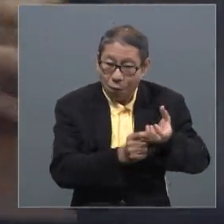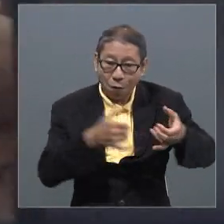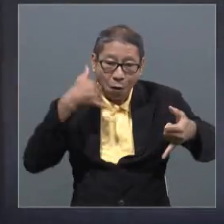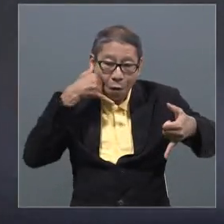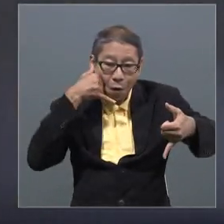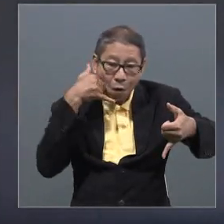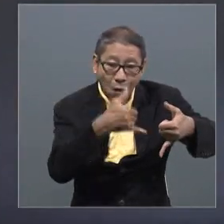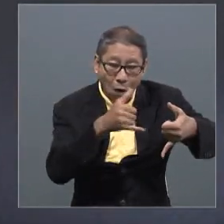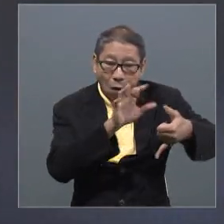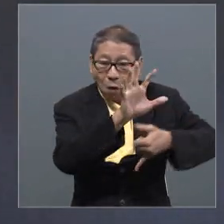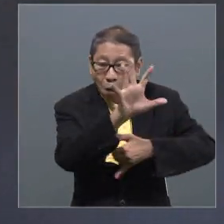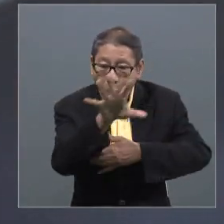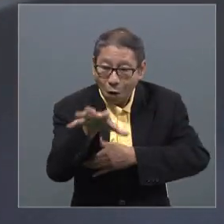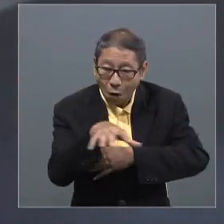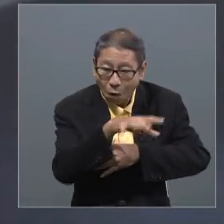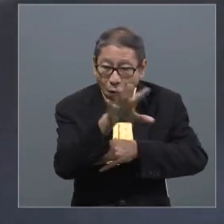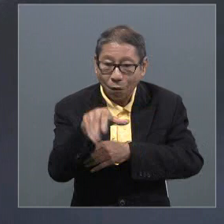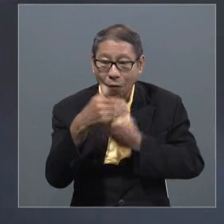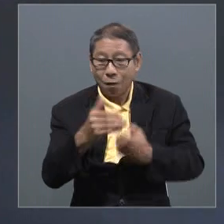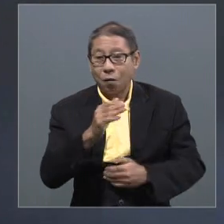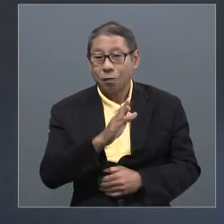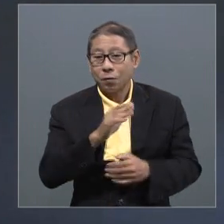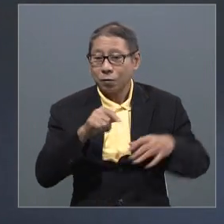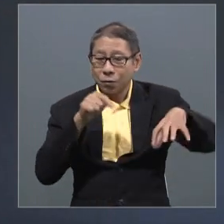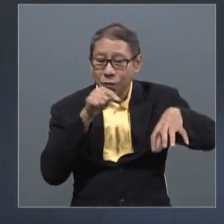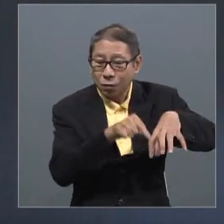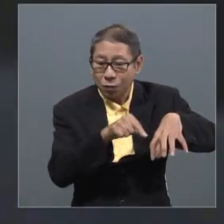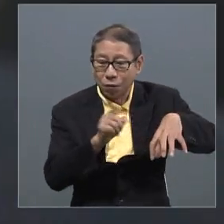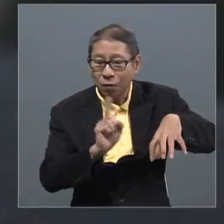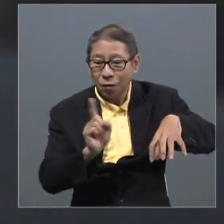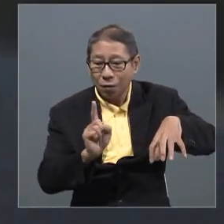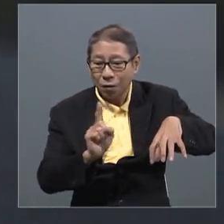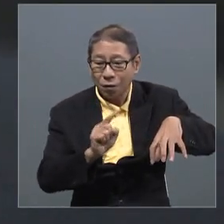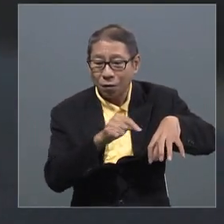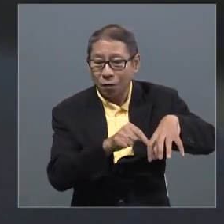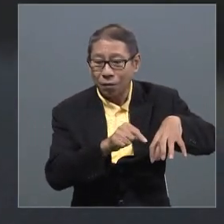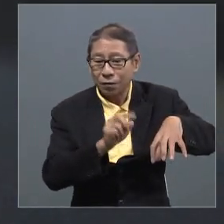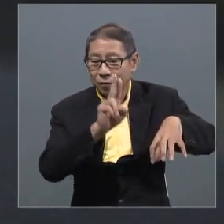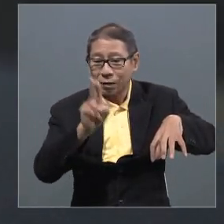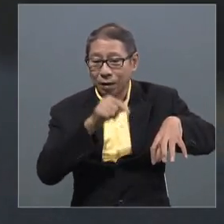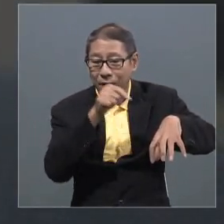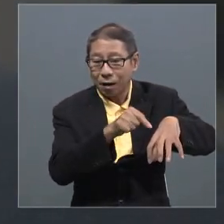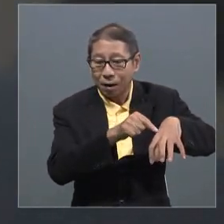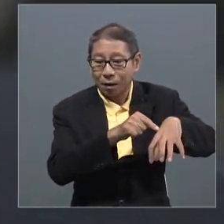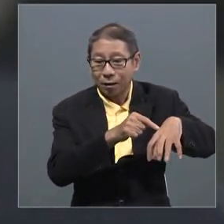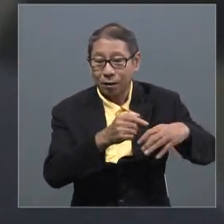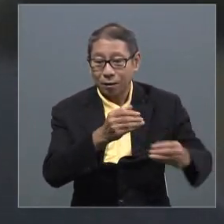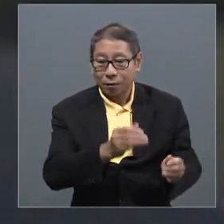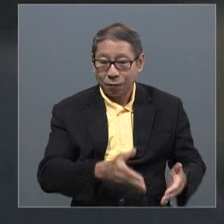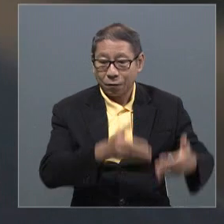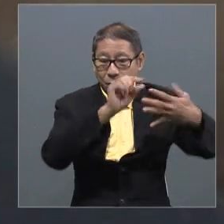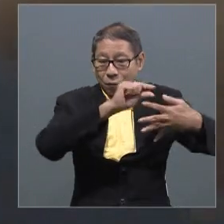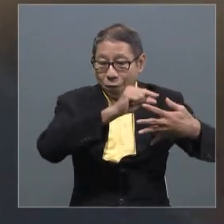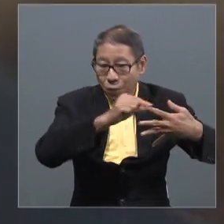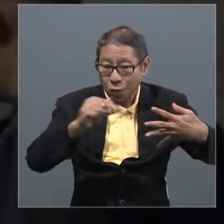เนี่ยตามจุดต่างๆโดยเลือกใช้จุดเหล่าไหนใช้จุดเหล่านี้ที่ไหนนะฮะไปใช้อาคารชุดในโครงการบ้านเอื้อ